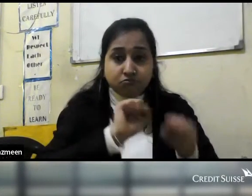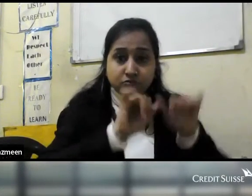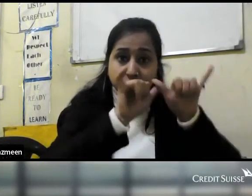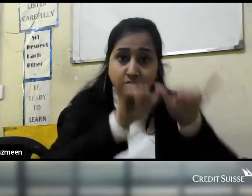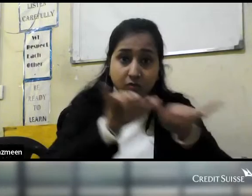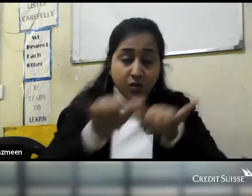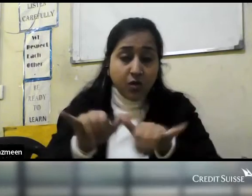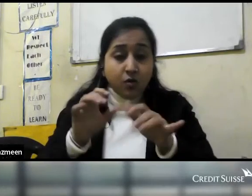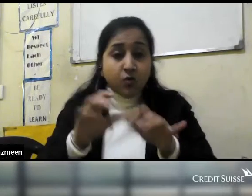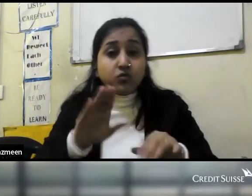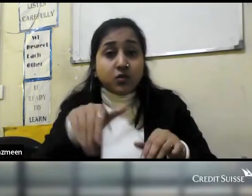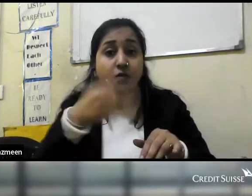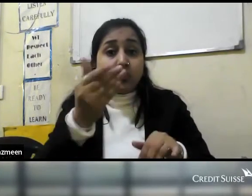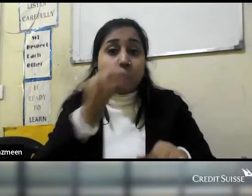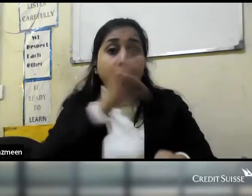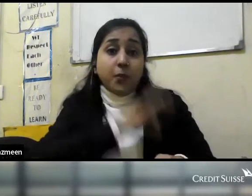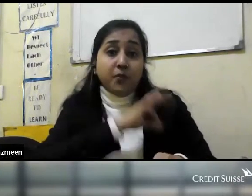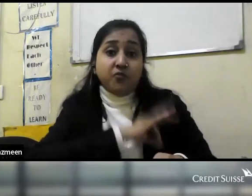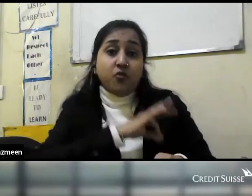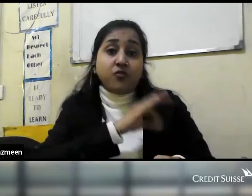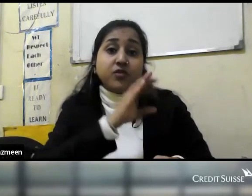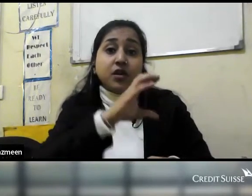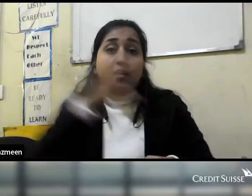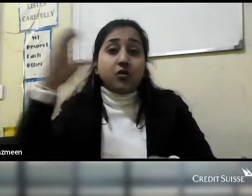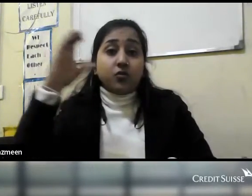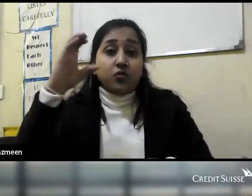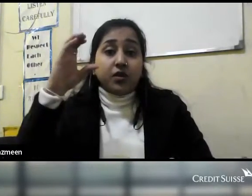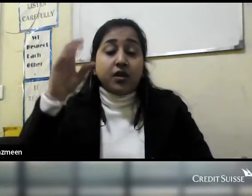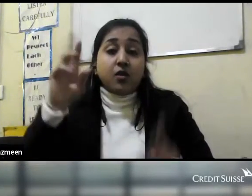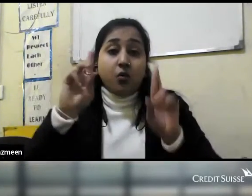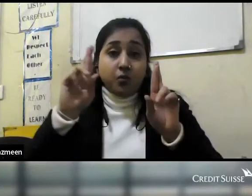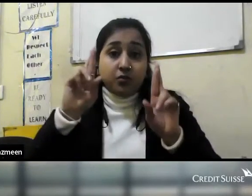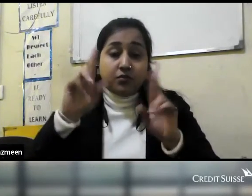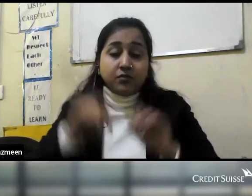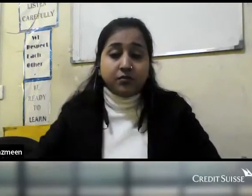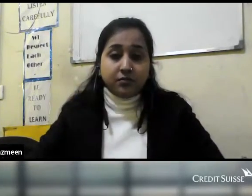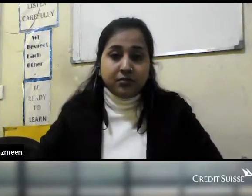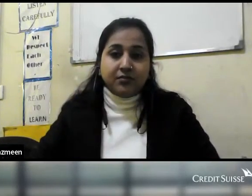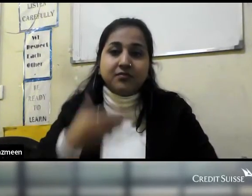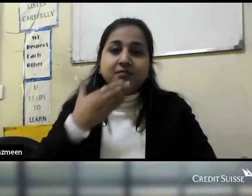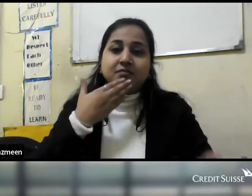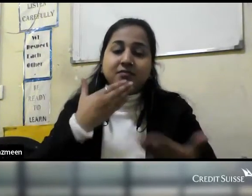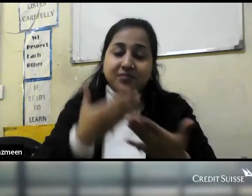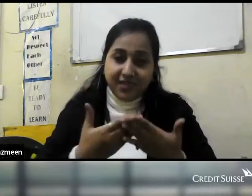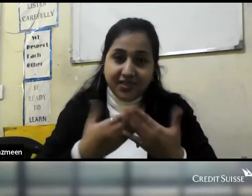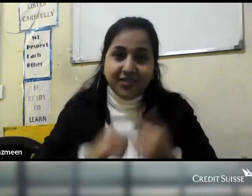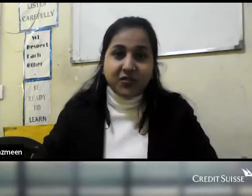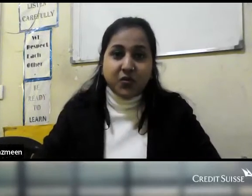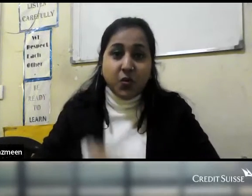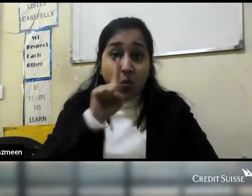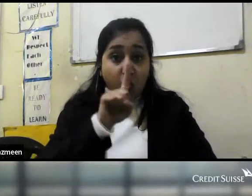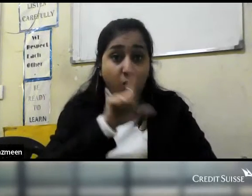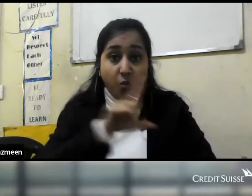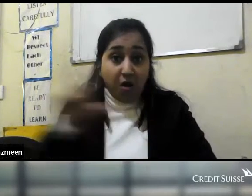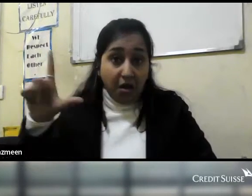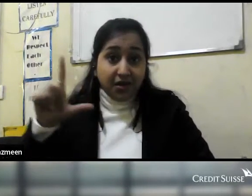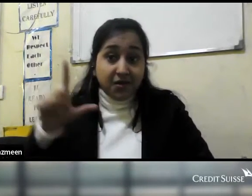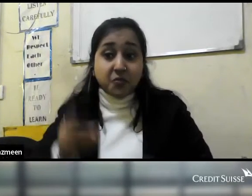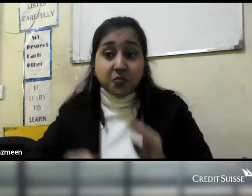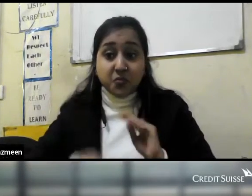ऐसी हमारी अपेक्षा है. वेरी गुड, थैंक यू वेरी मच. ये 1 लाख एंटरप्रेन्योर्स इज सच